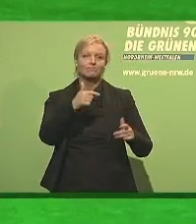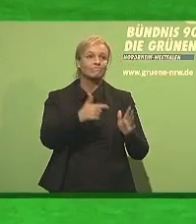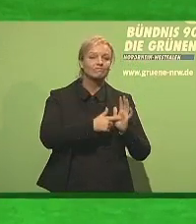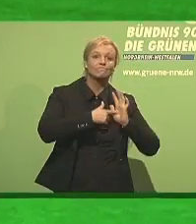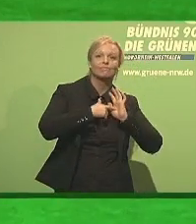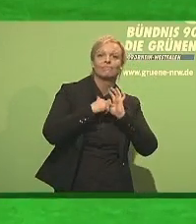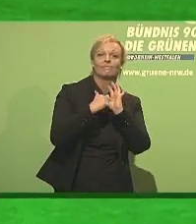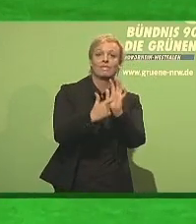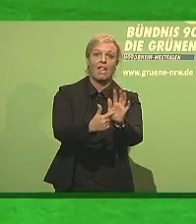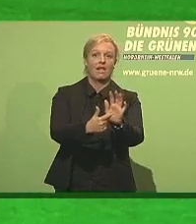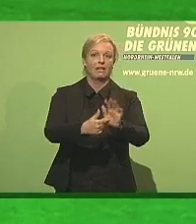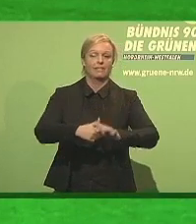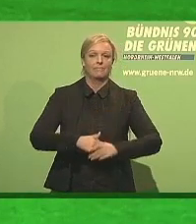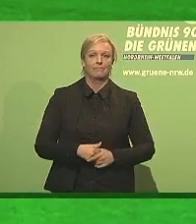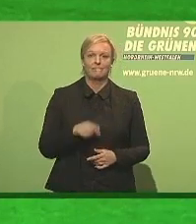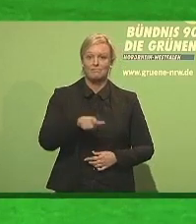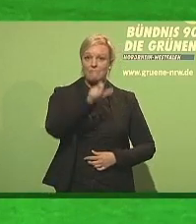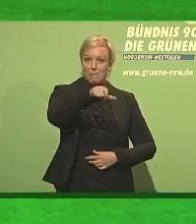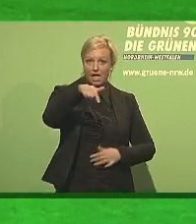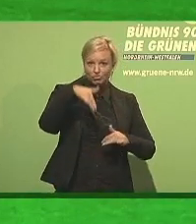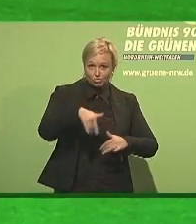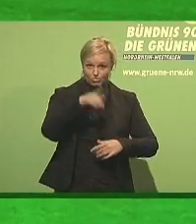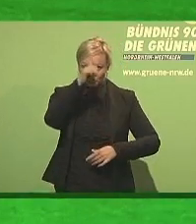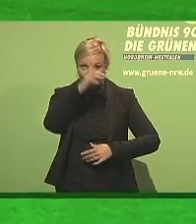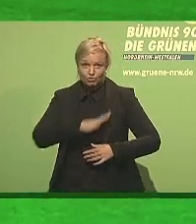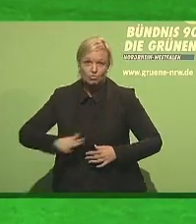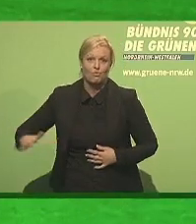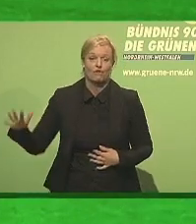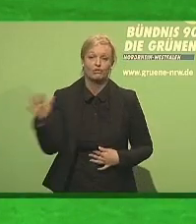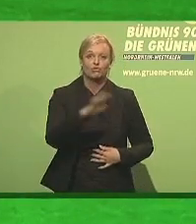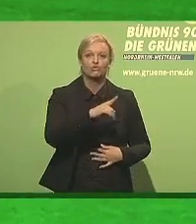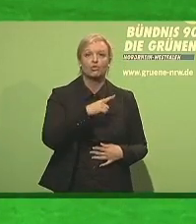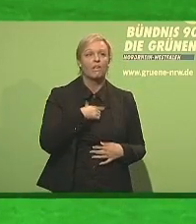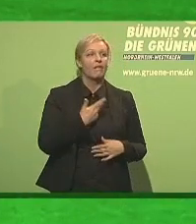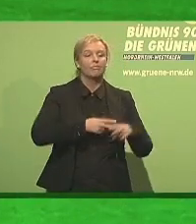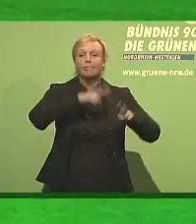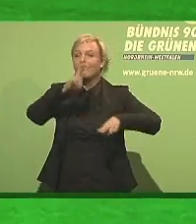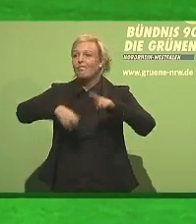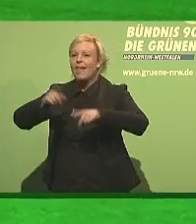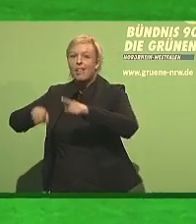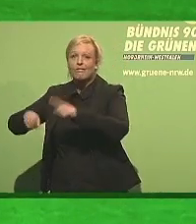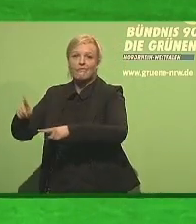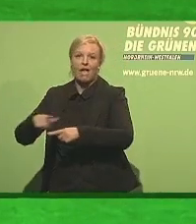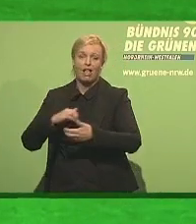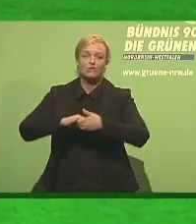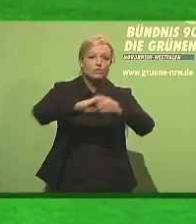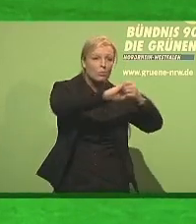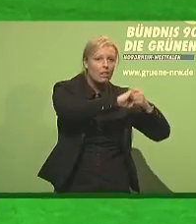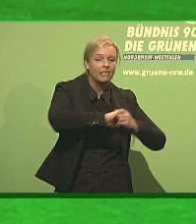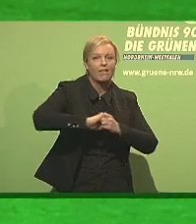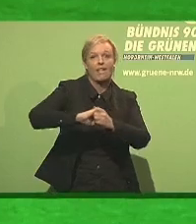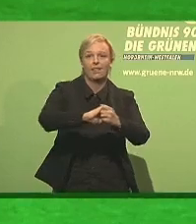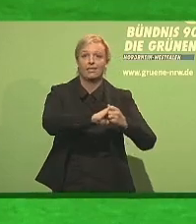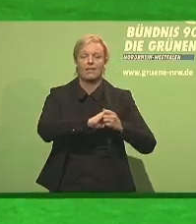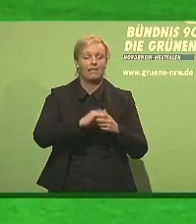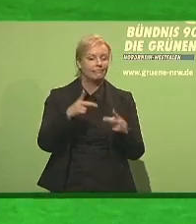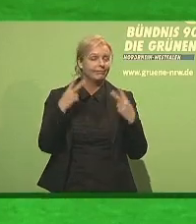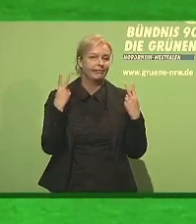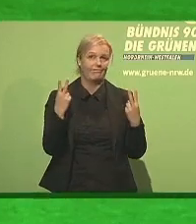dafür gesetzt, dass den Menschen in diesem Land Vielfalt, Solidarität und Gemeinschaft enorm wichtig